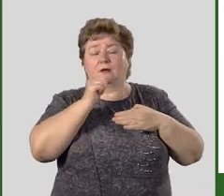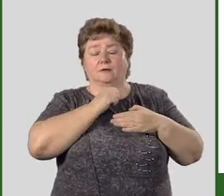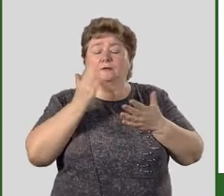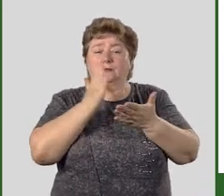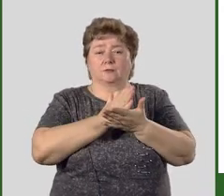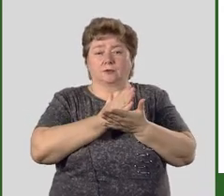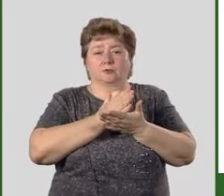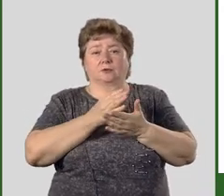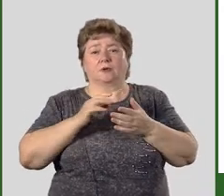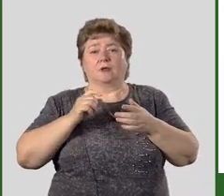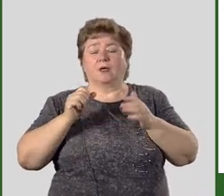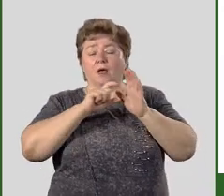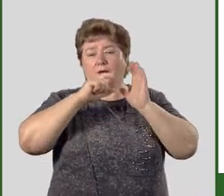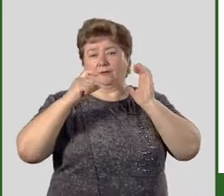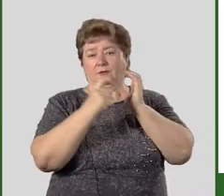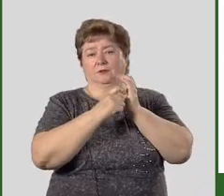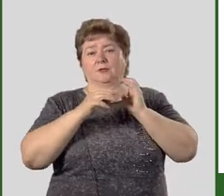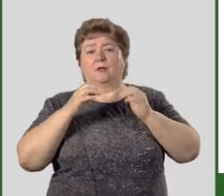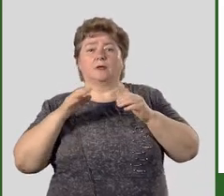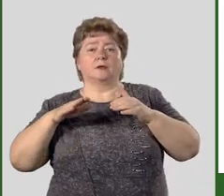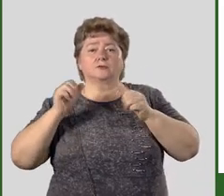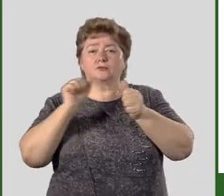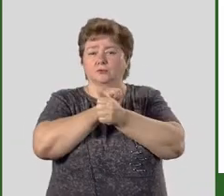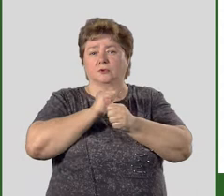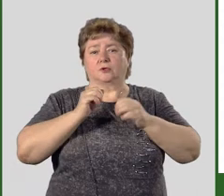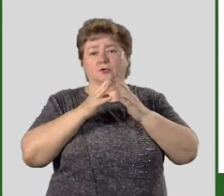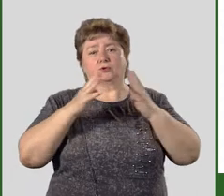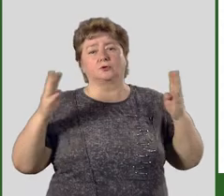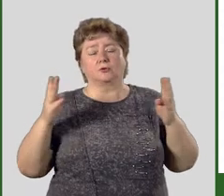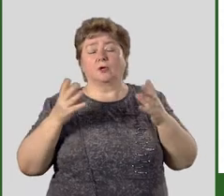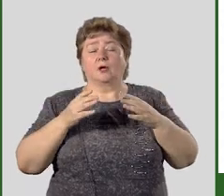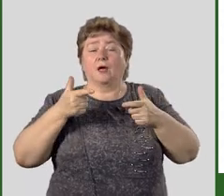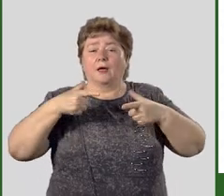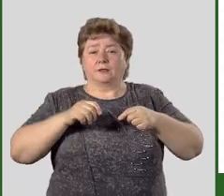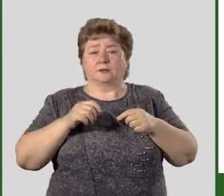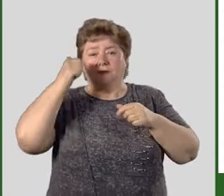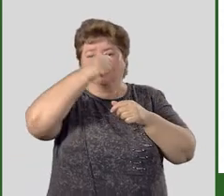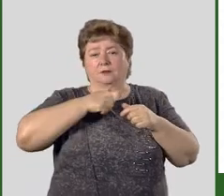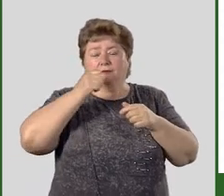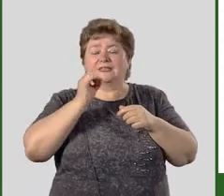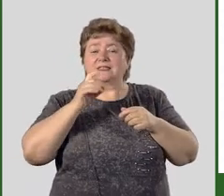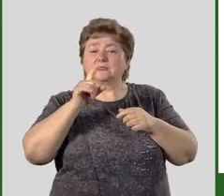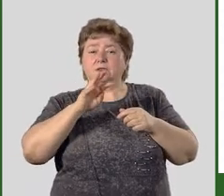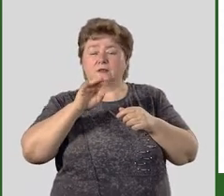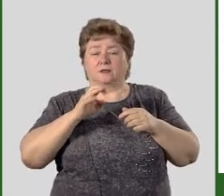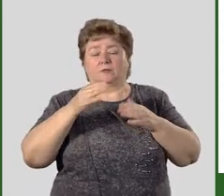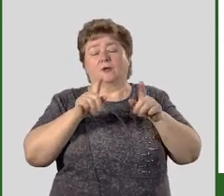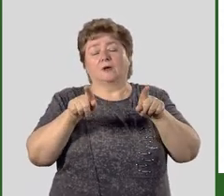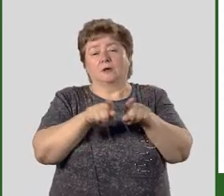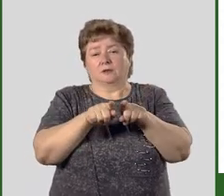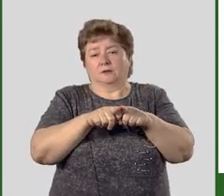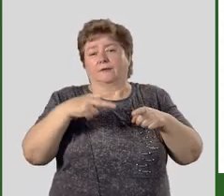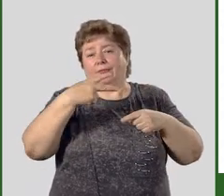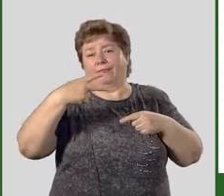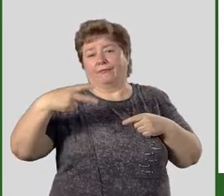основном расположена в экваториальных и тропических широтах, где среднегодовая изотерма равна плюс